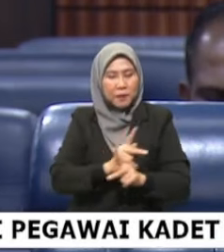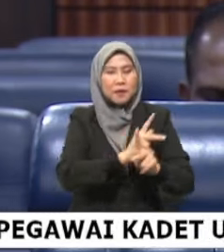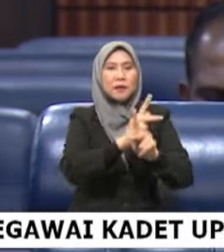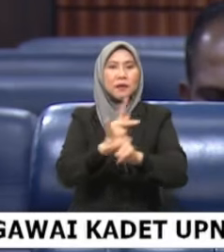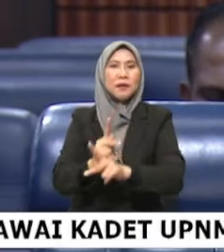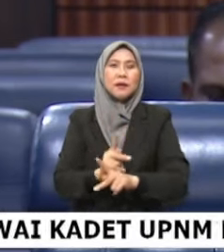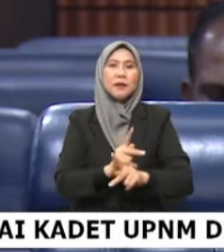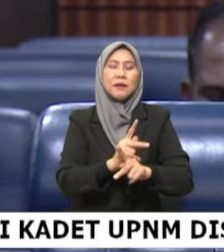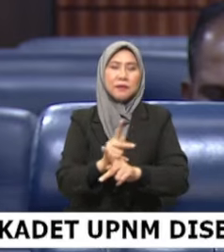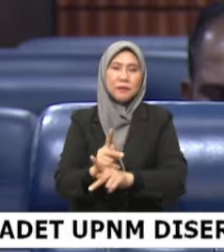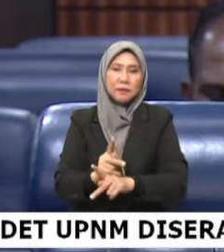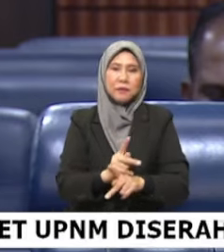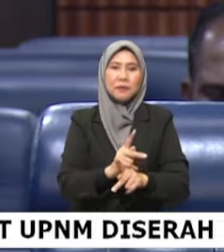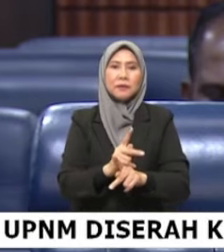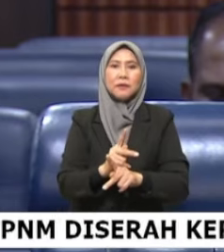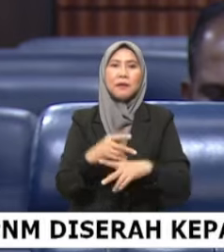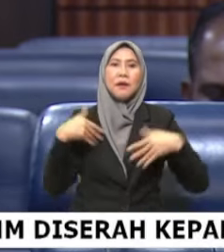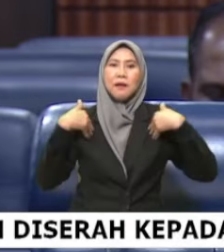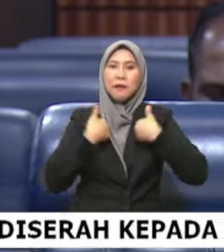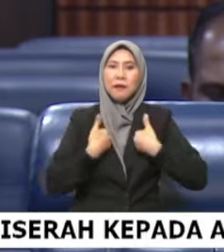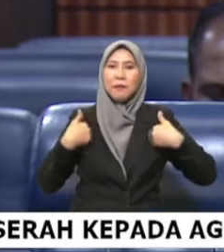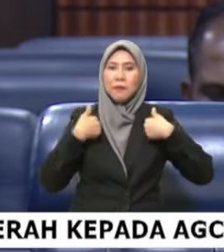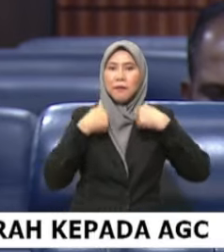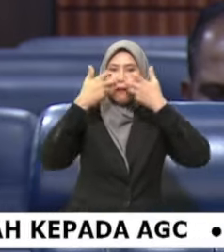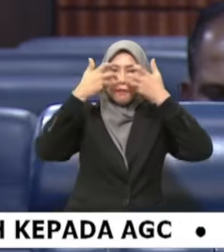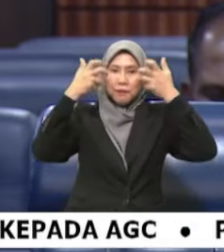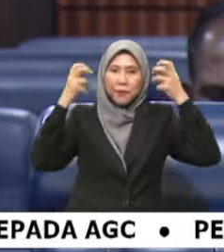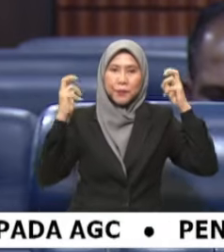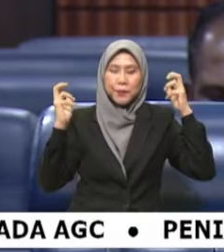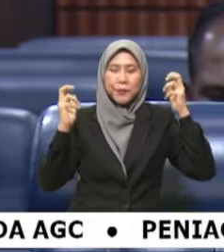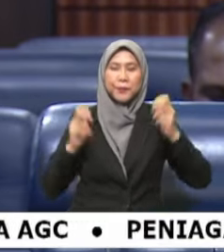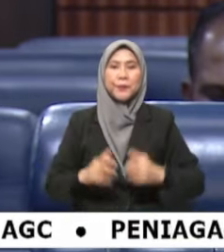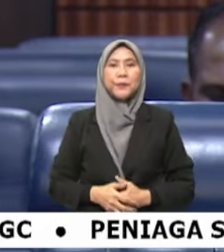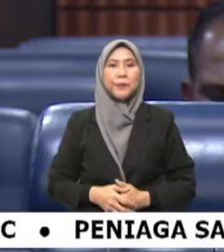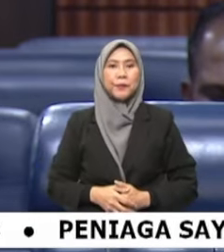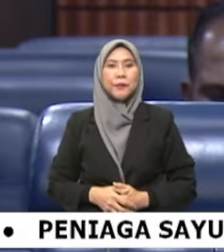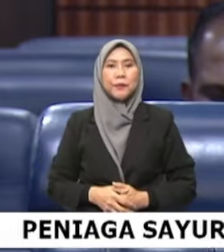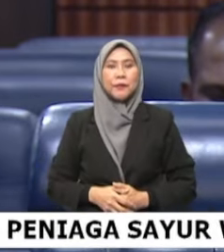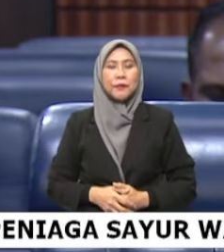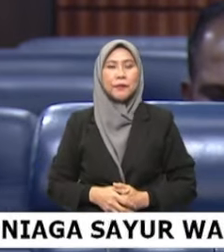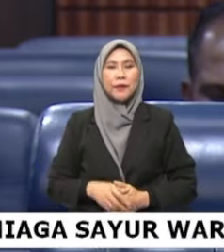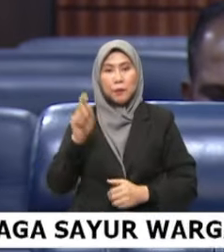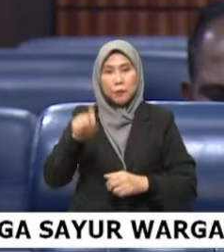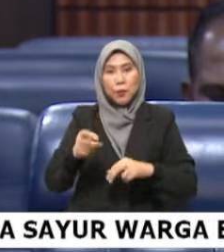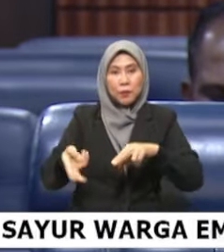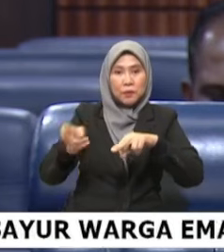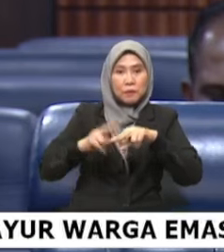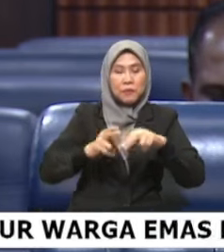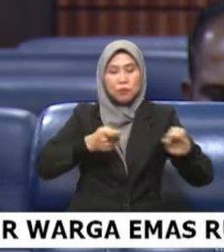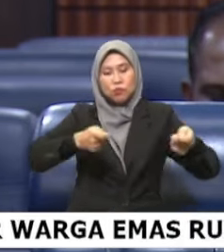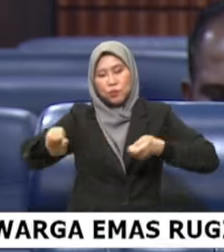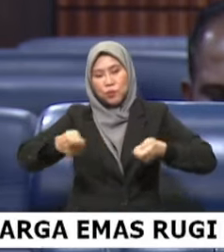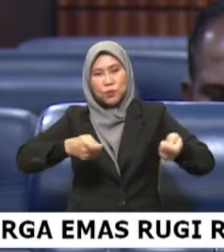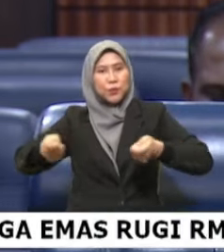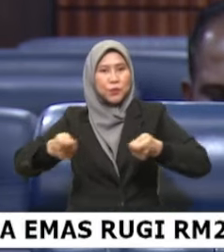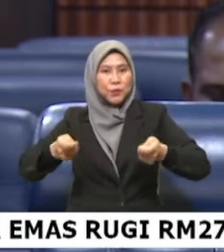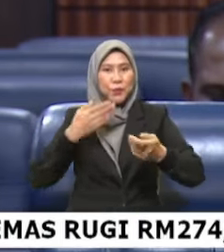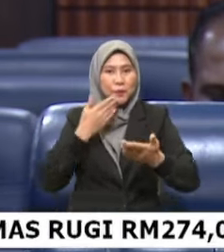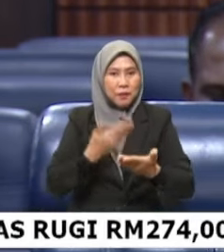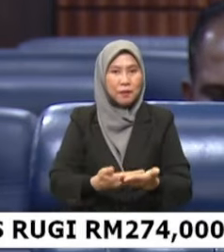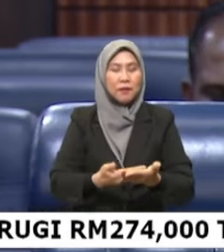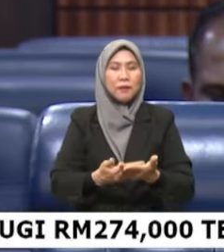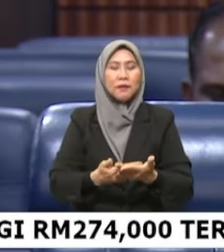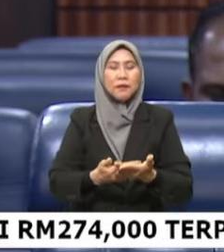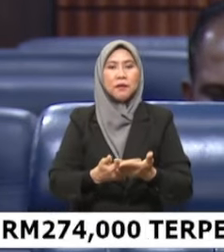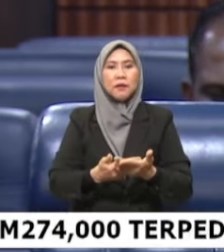dan pemuliharaan habitat semula jadi harimau Malaya. Meningkatkan tapi urus baik dalam